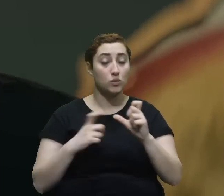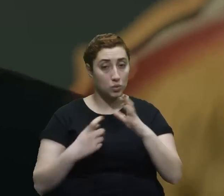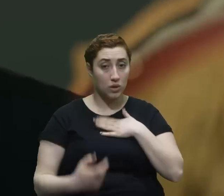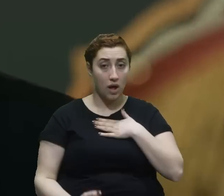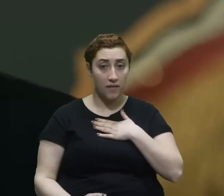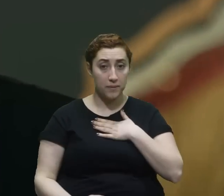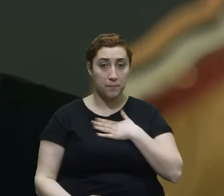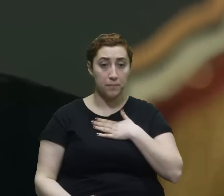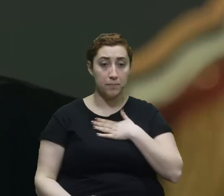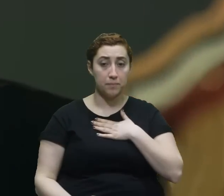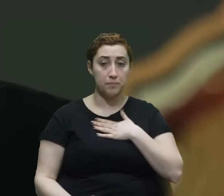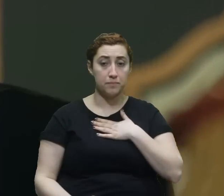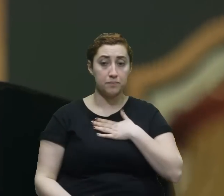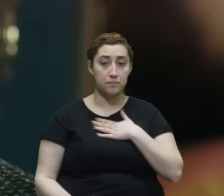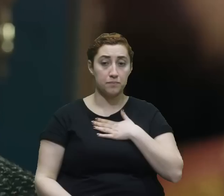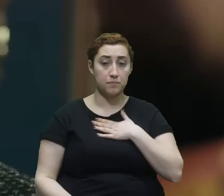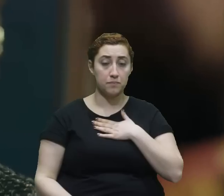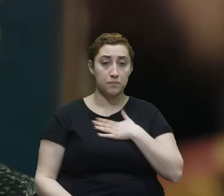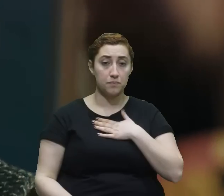Sultanım. Paşalar gitmiş.